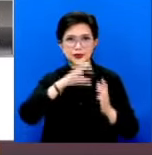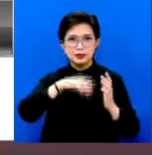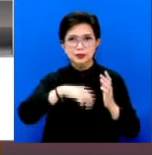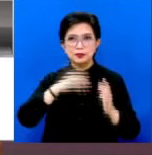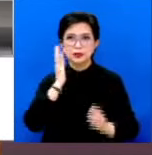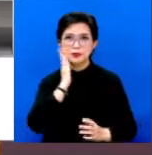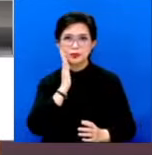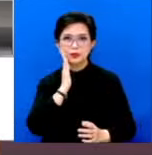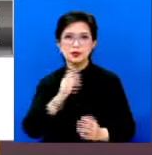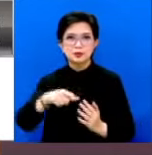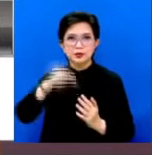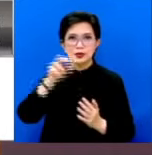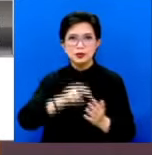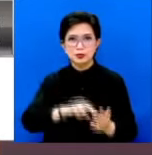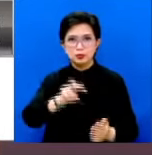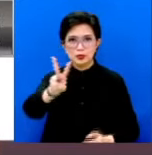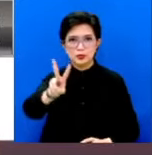Pilih nomor 2.